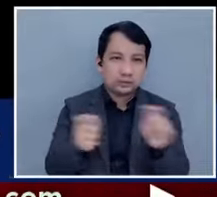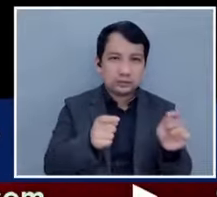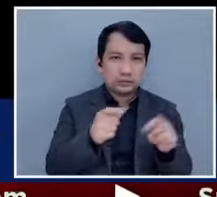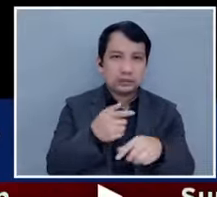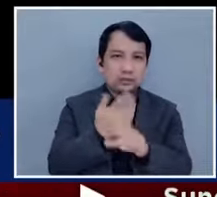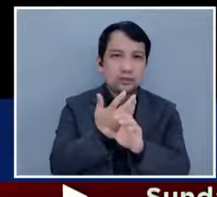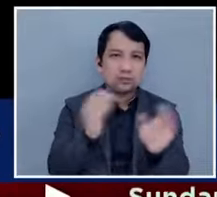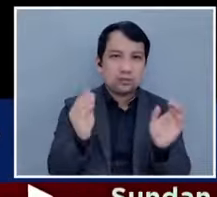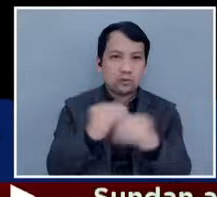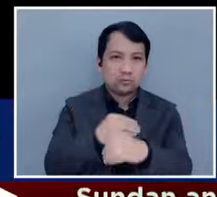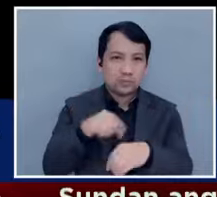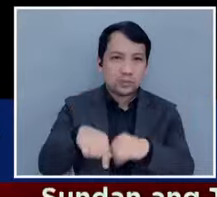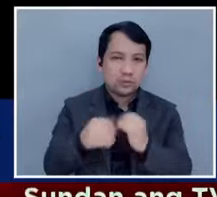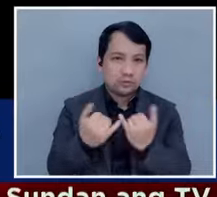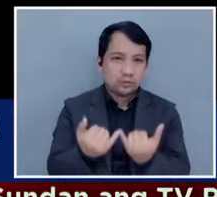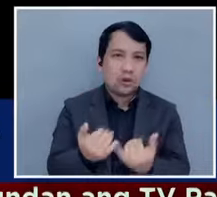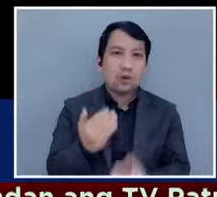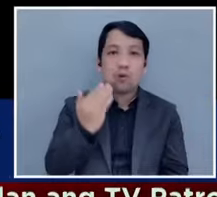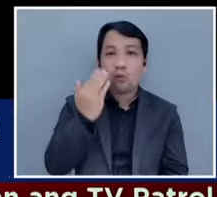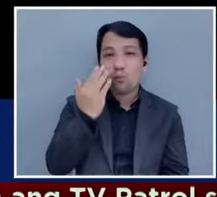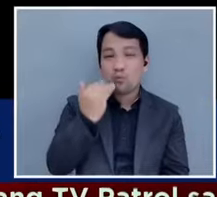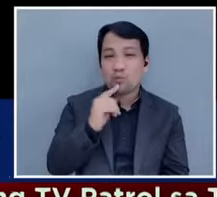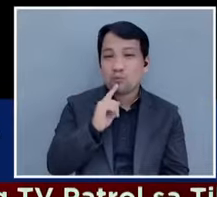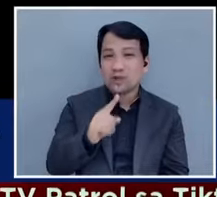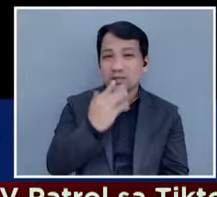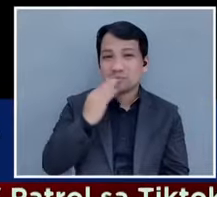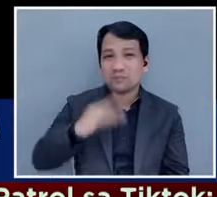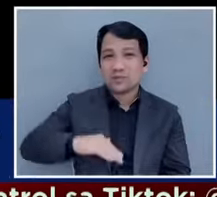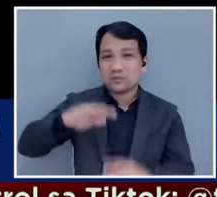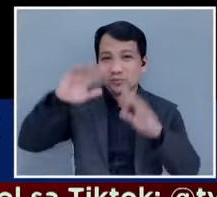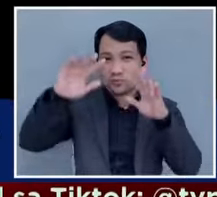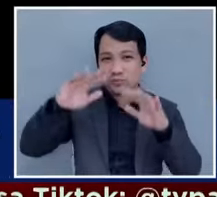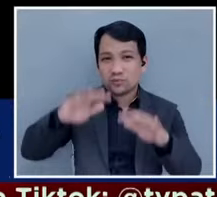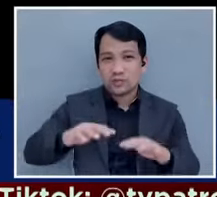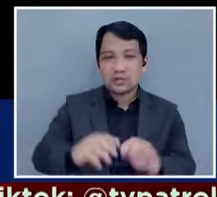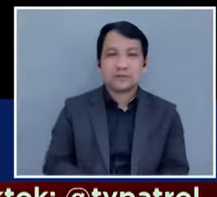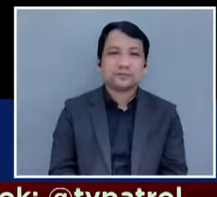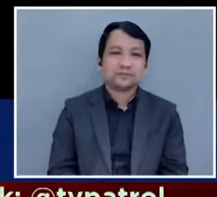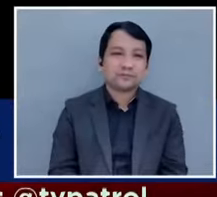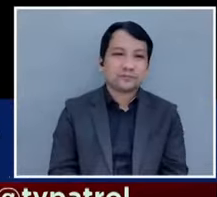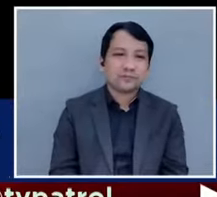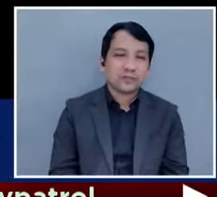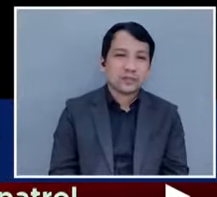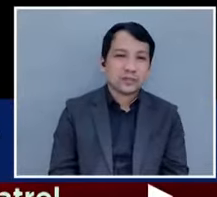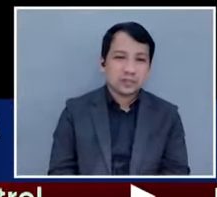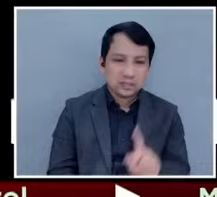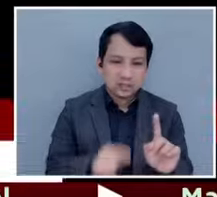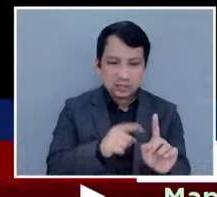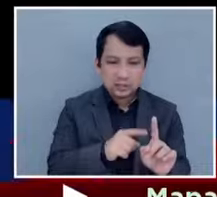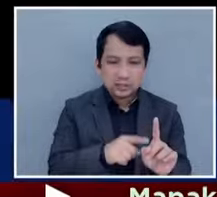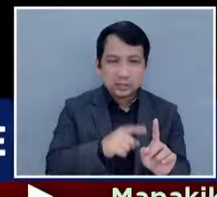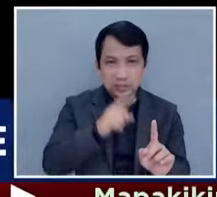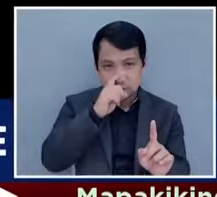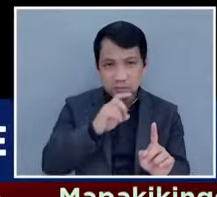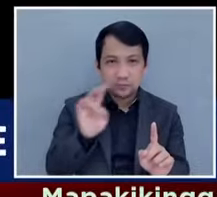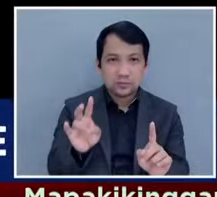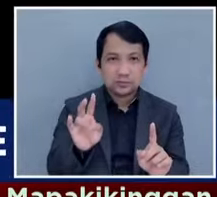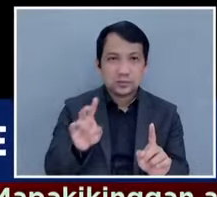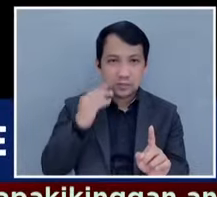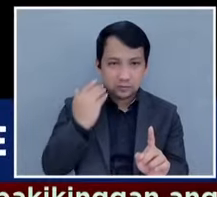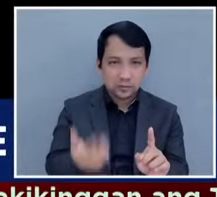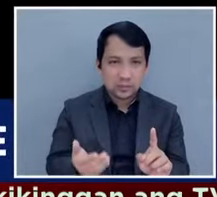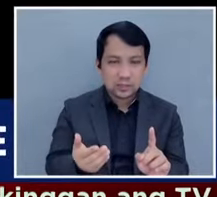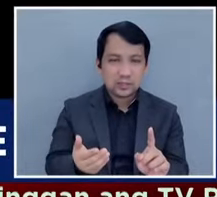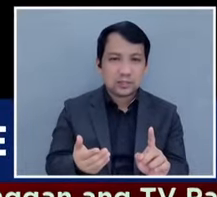ngayong Miyerkules dahil sa masamang panahon. Ayon sa otoridad, 70 taong gulang ang naiulat na namatay sa isa sa Emirates